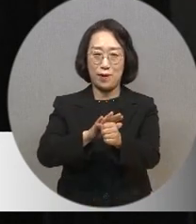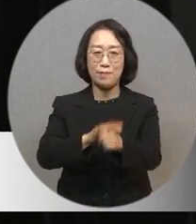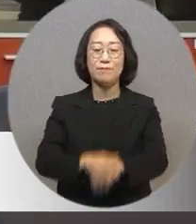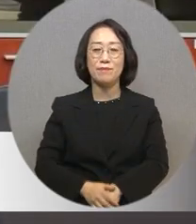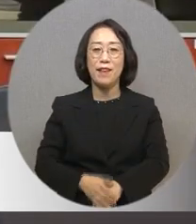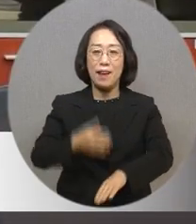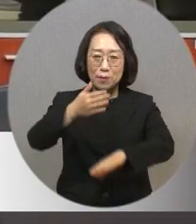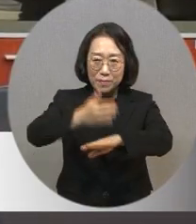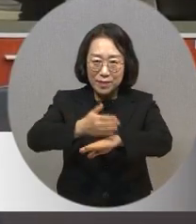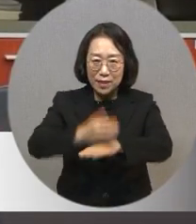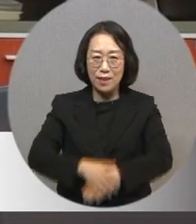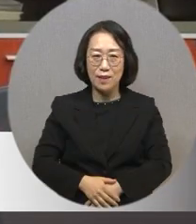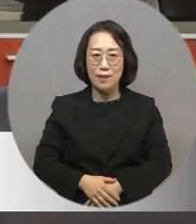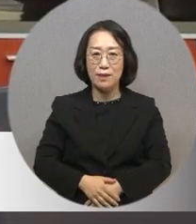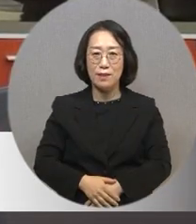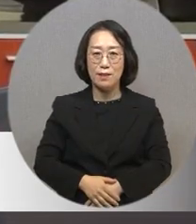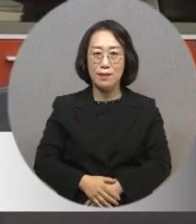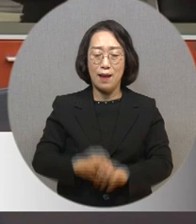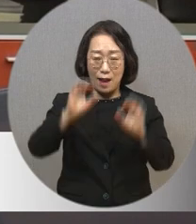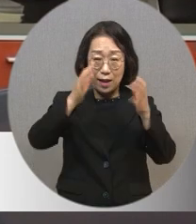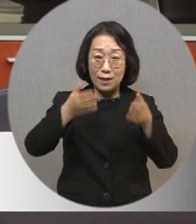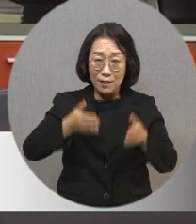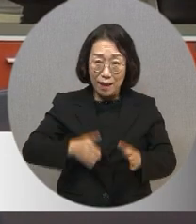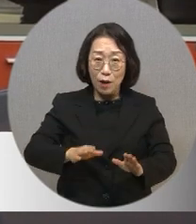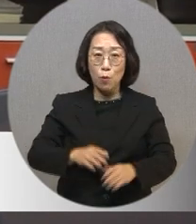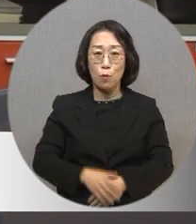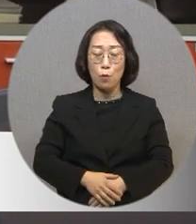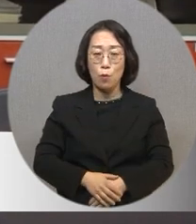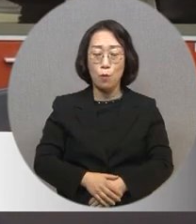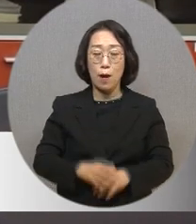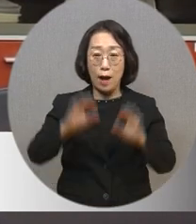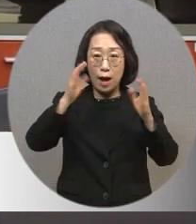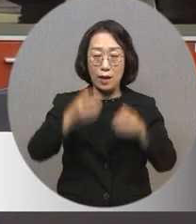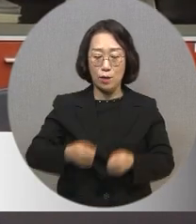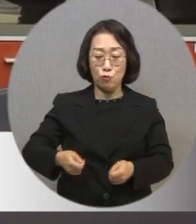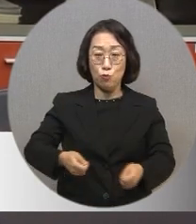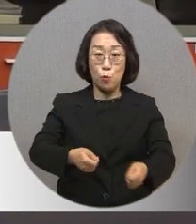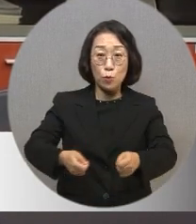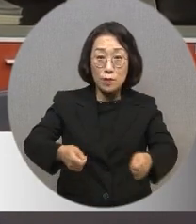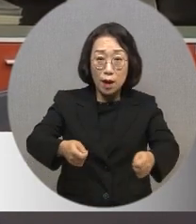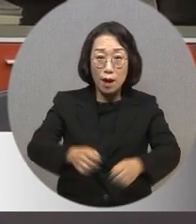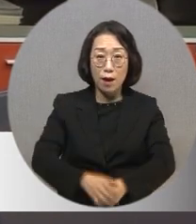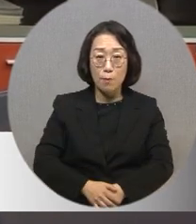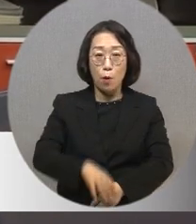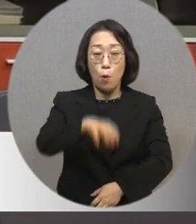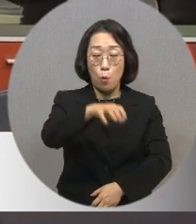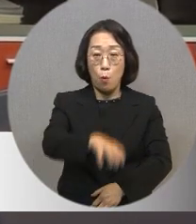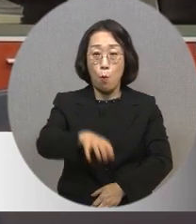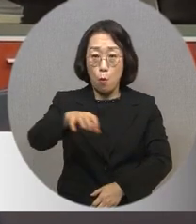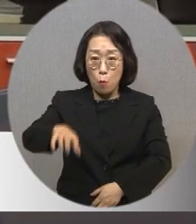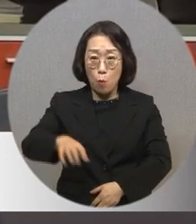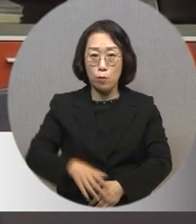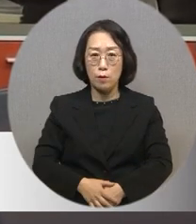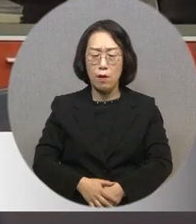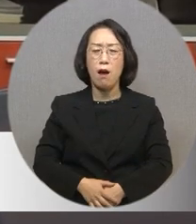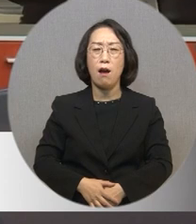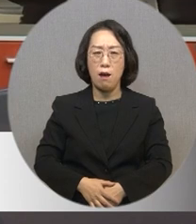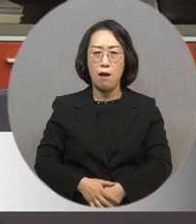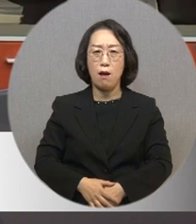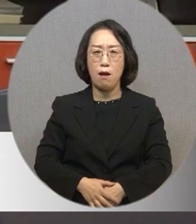고맙습니다. 저도 사실 아이를 낳고 어린 아이의 유모차를 끌고 다니면서